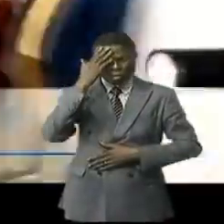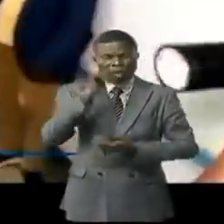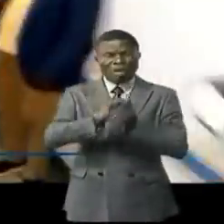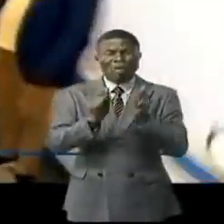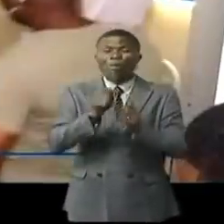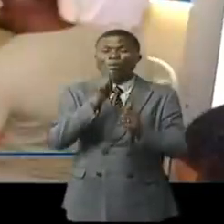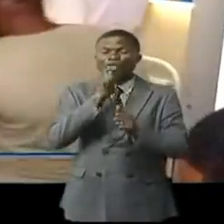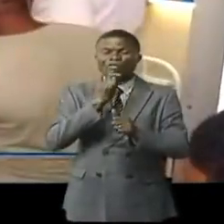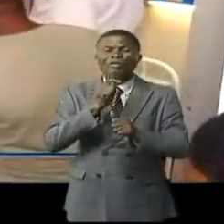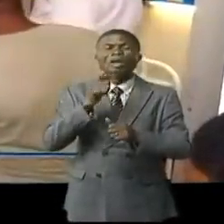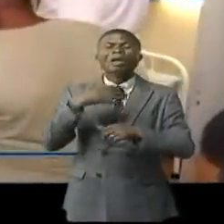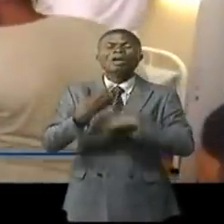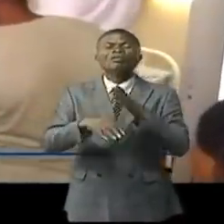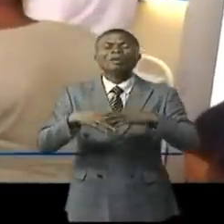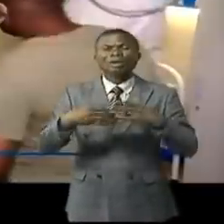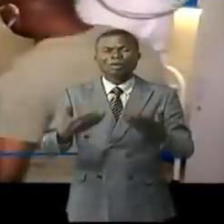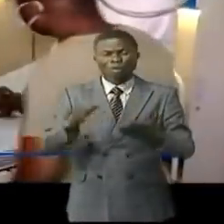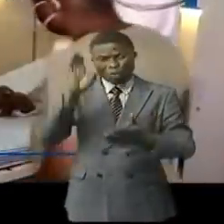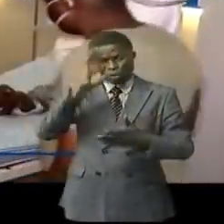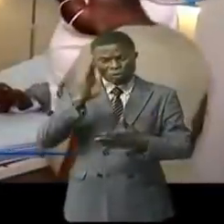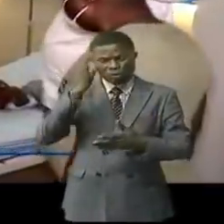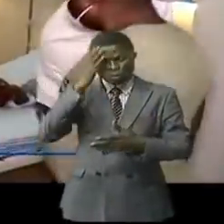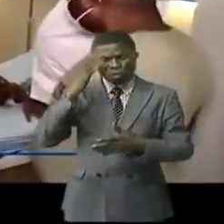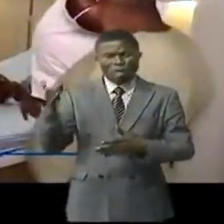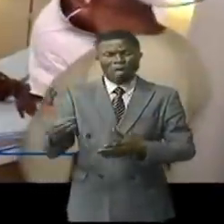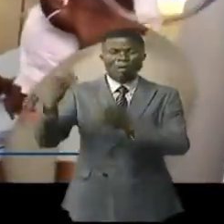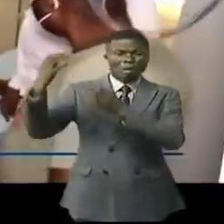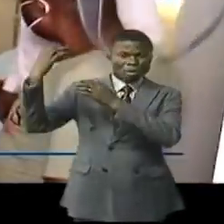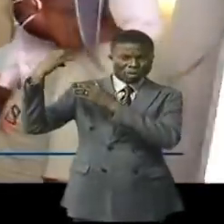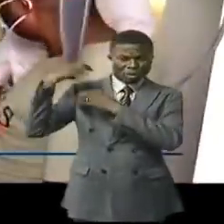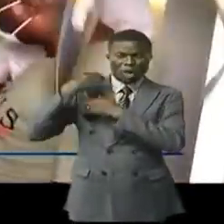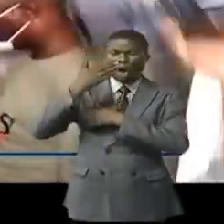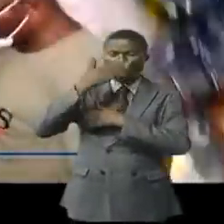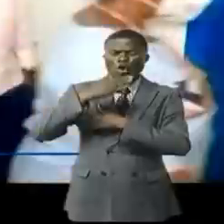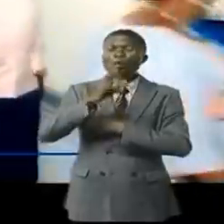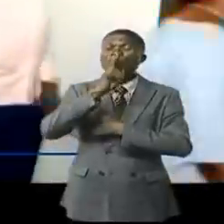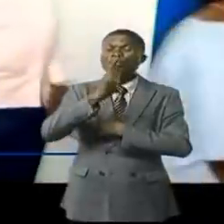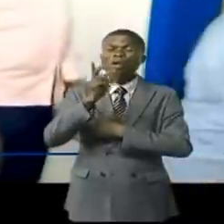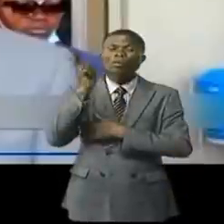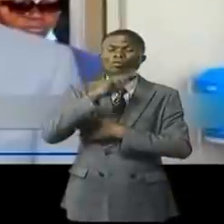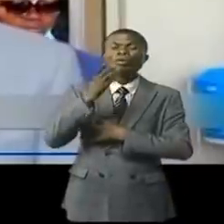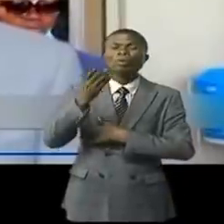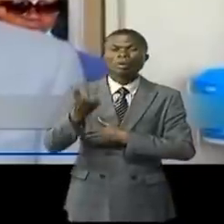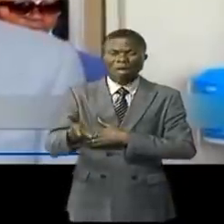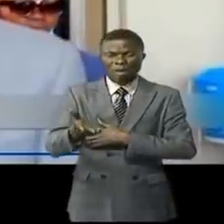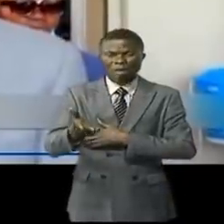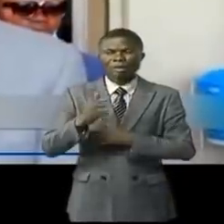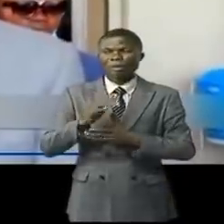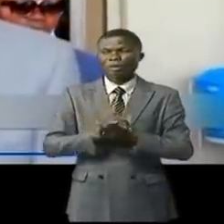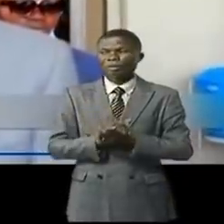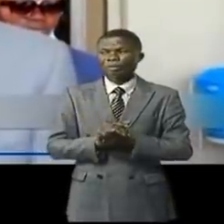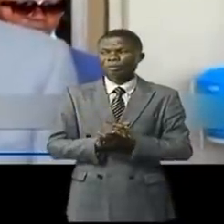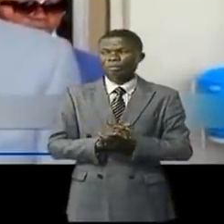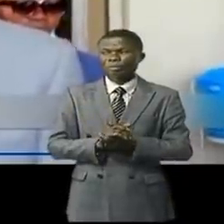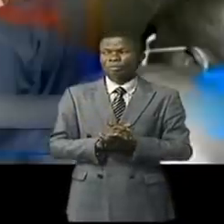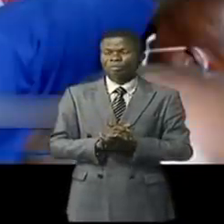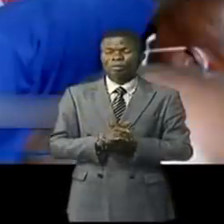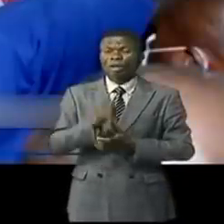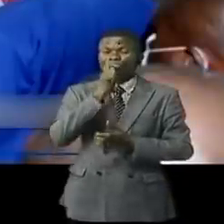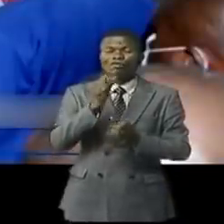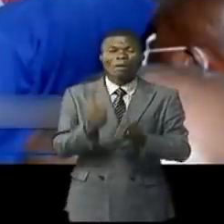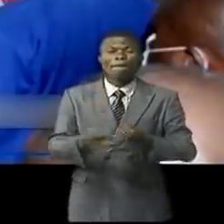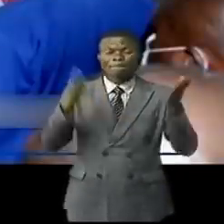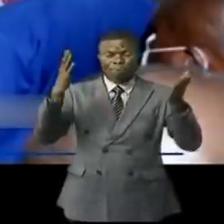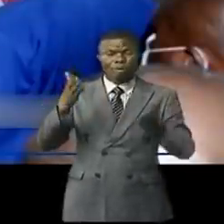la situation et se rassurer de la prise en charge médicale des victimes. Il y a eu cette explosion-là. Le président